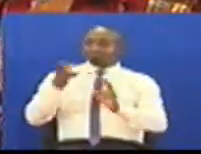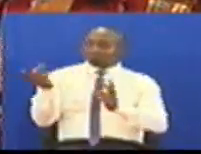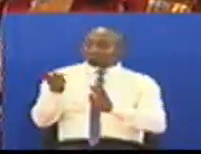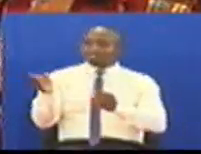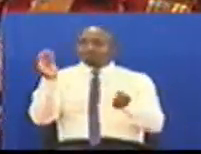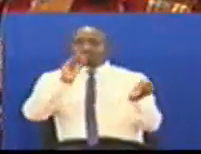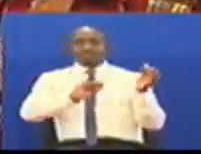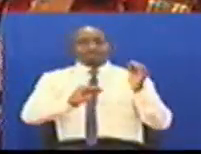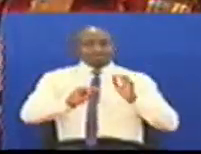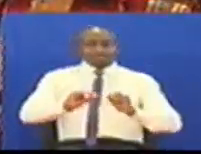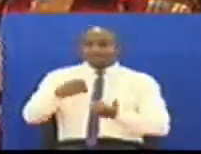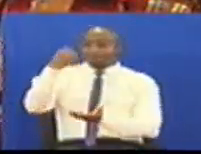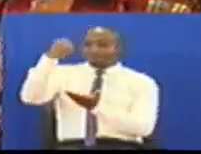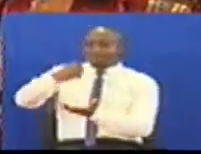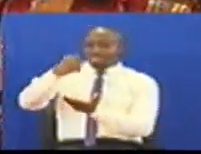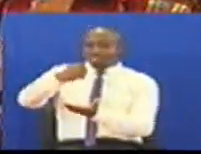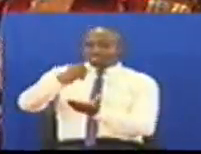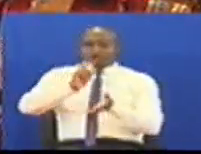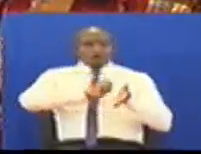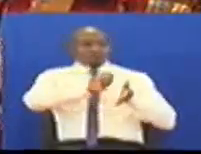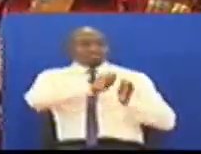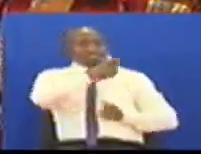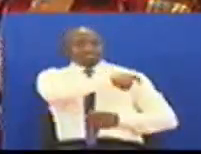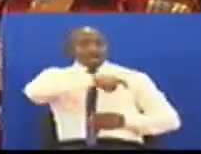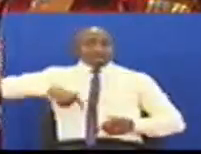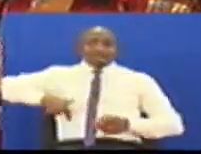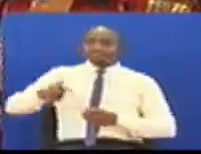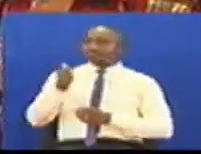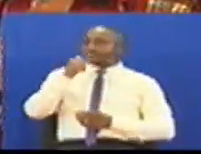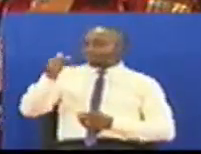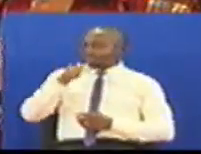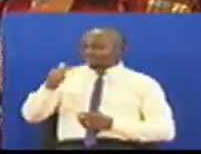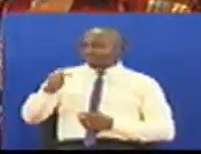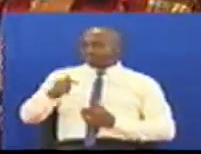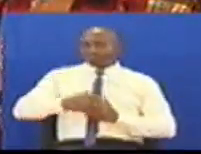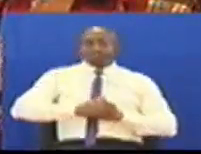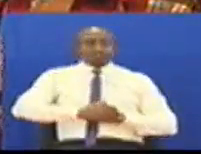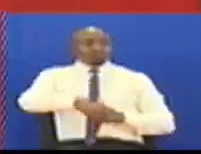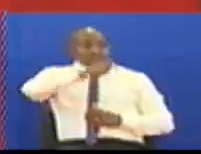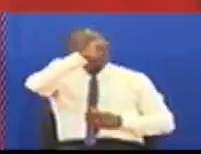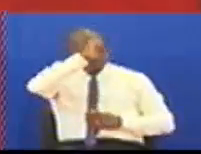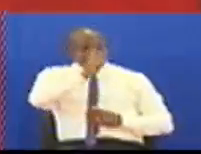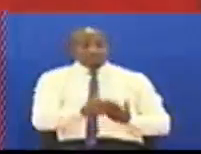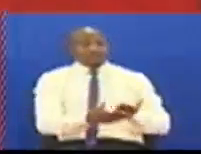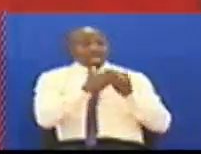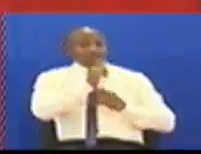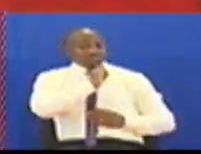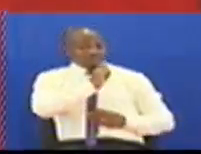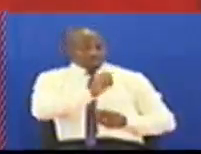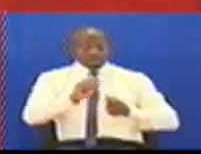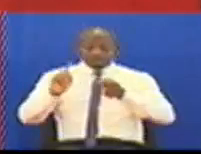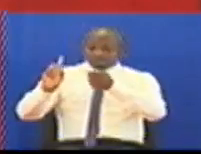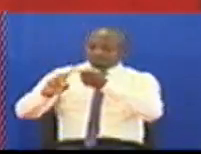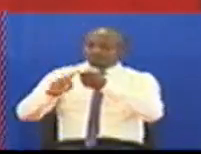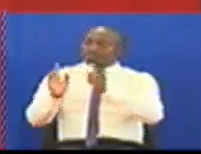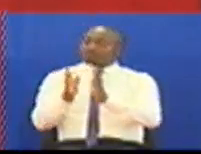kuchangia bajeti hii ya ofisi ya Rais TAMISEMI. Mheshimiwa naibu spika, awali ya yote nianze kwa